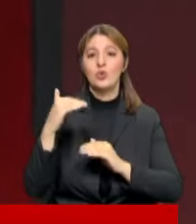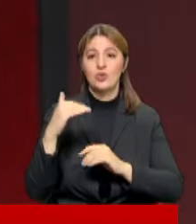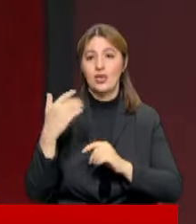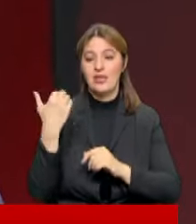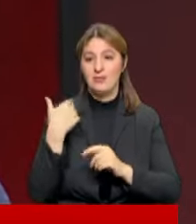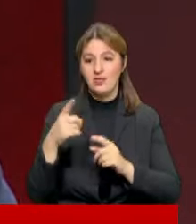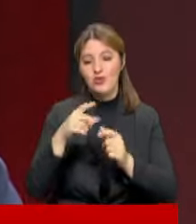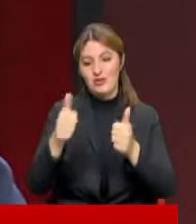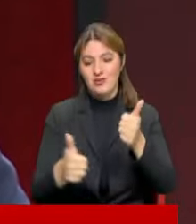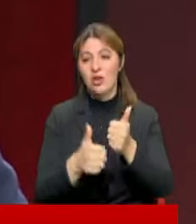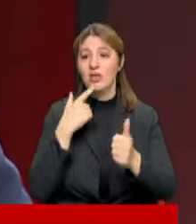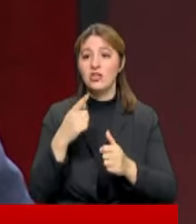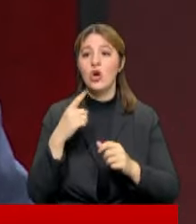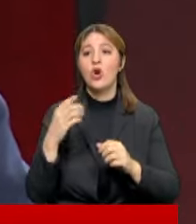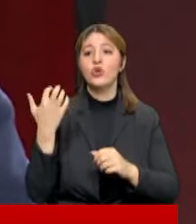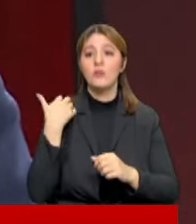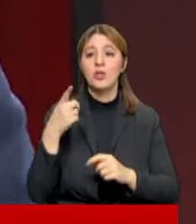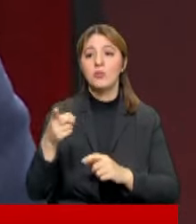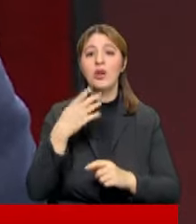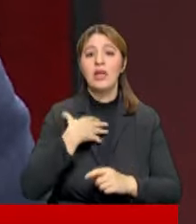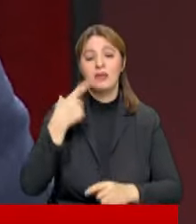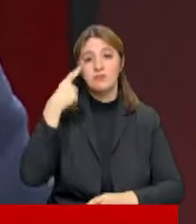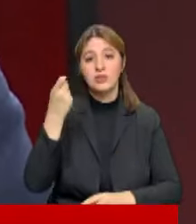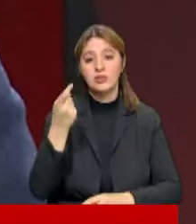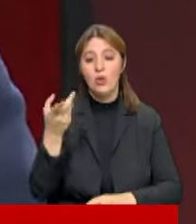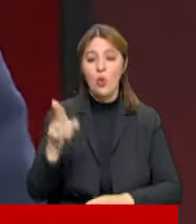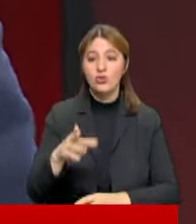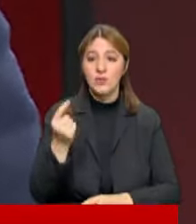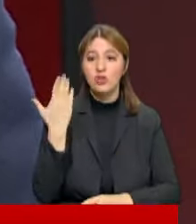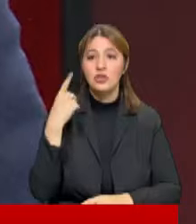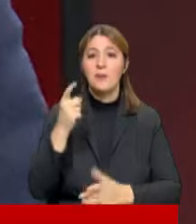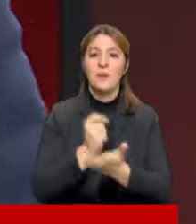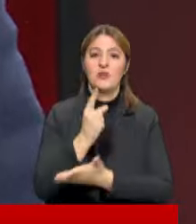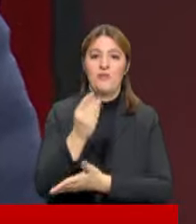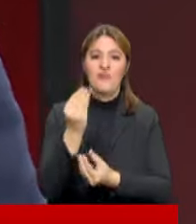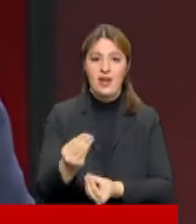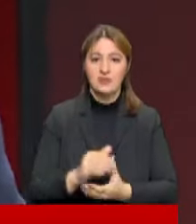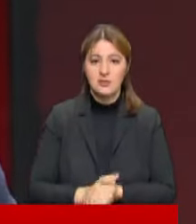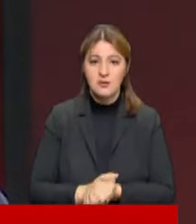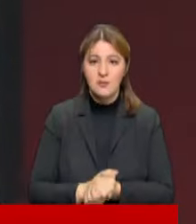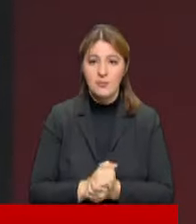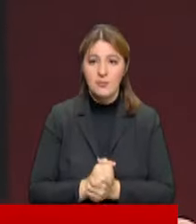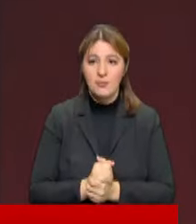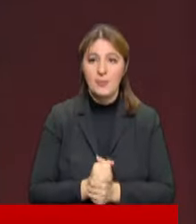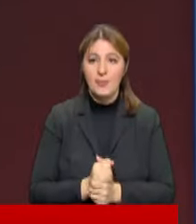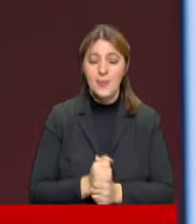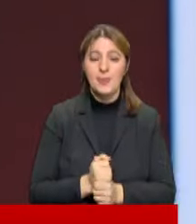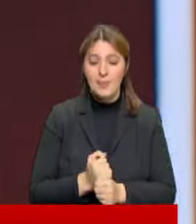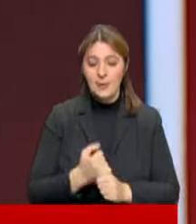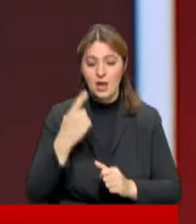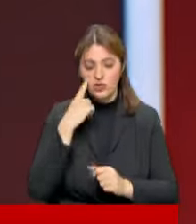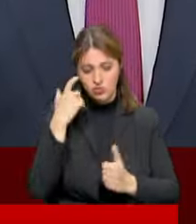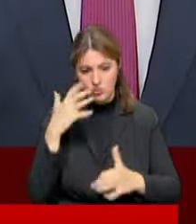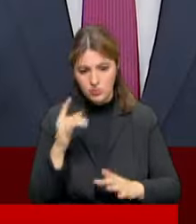Albay reşad'ın yi der ki Komutanım Albay Reşat intihar etti biraz önce ama size bir mektup bıraktı Mustafa Kemal